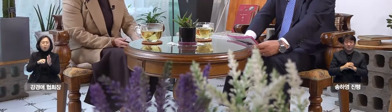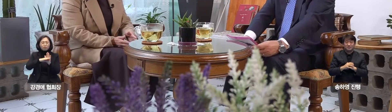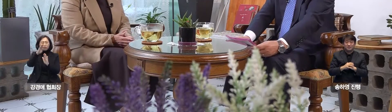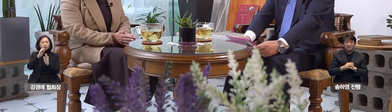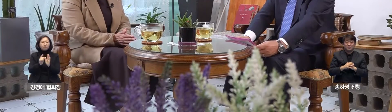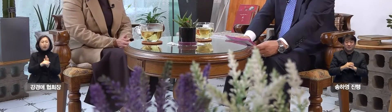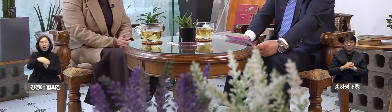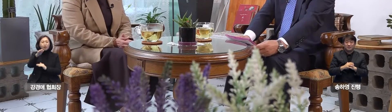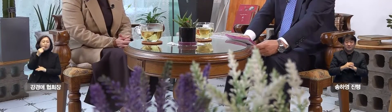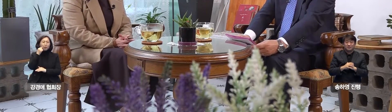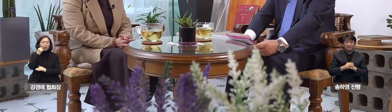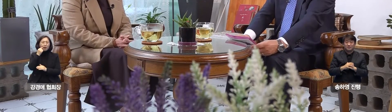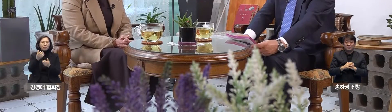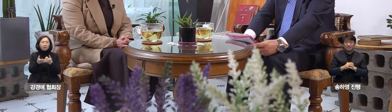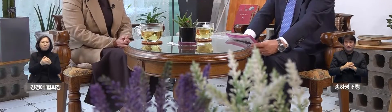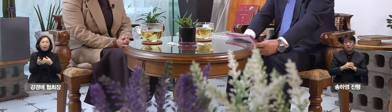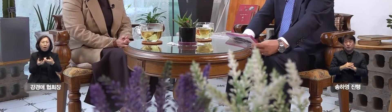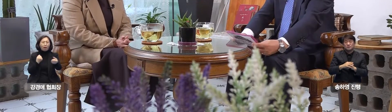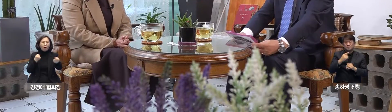없는. 그러니까.